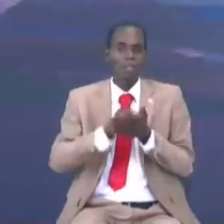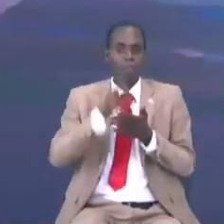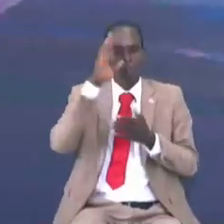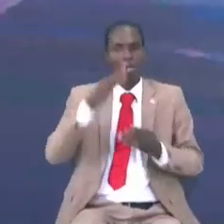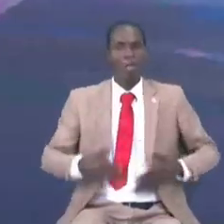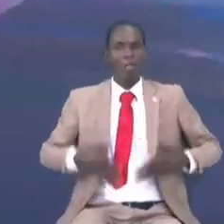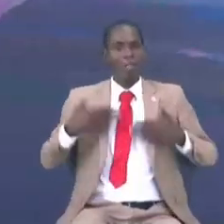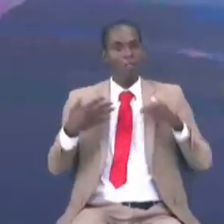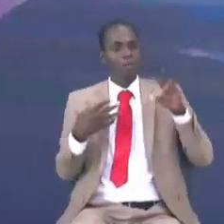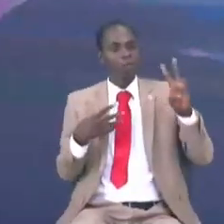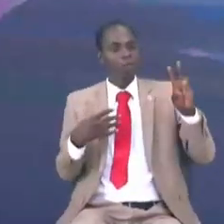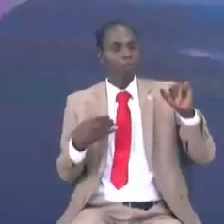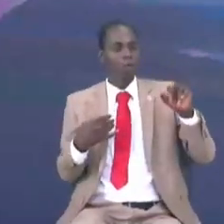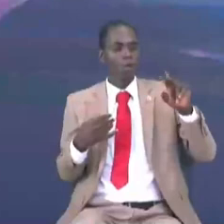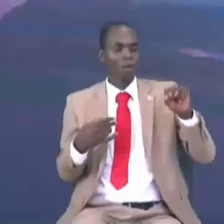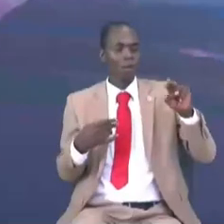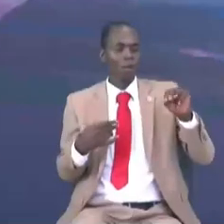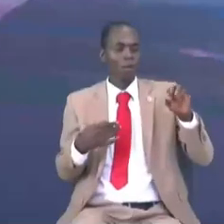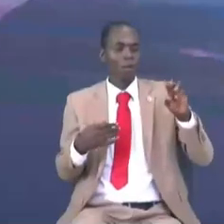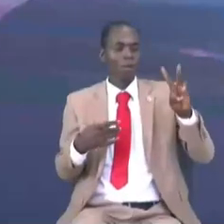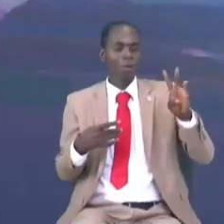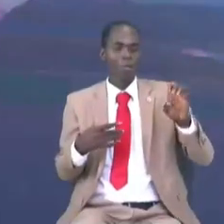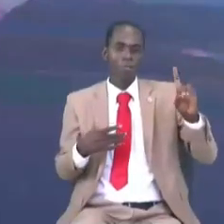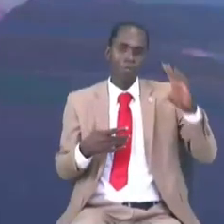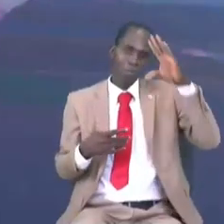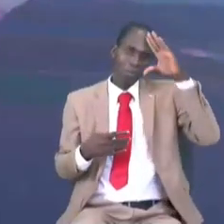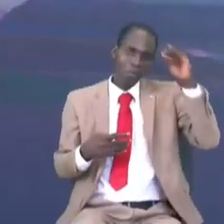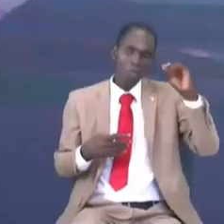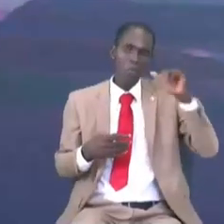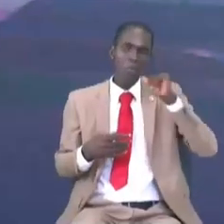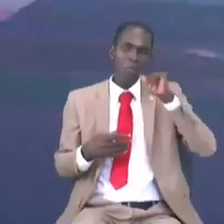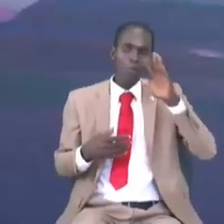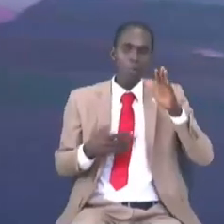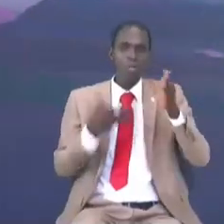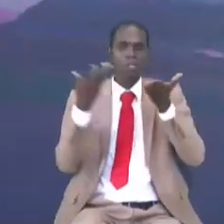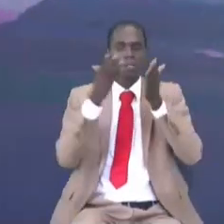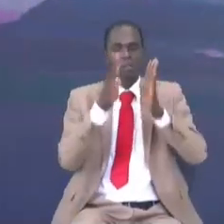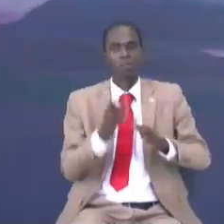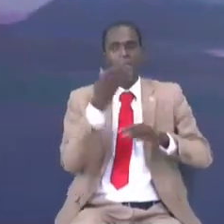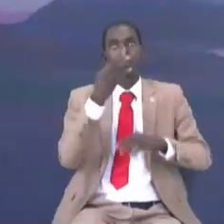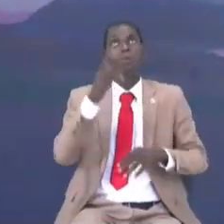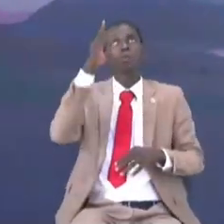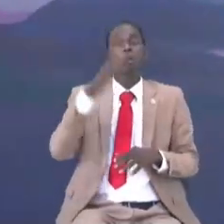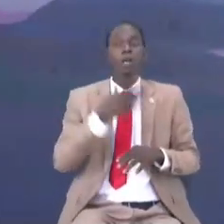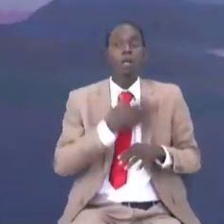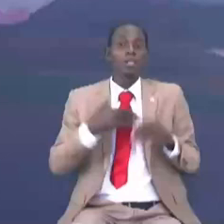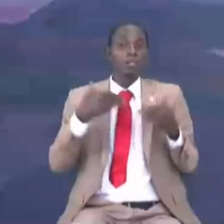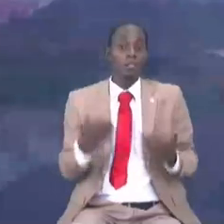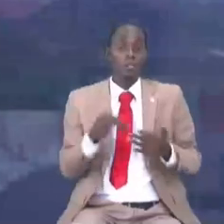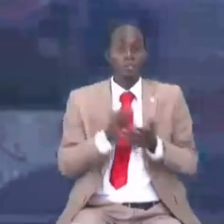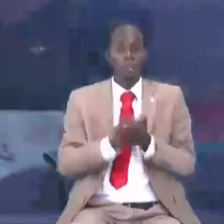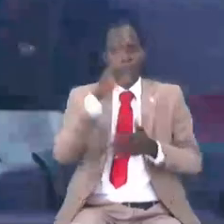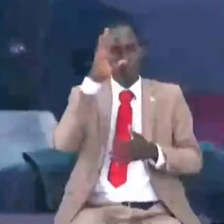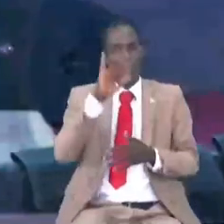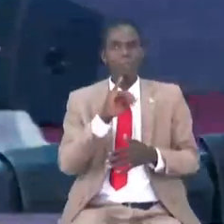une femme regagnée, un serviteur engagé de Dieu. Et maintenant qu'il a été engagé, qu'il était soumis, qu'il